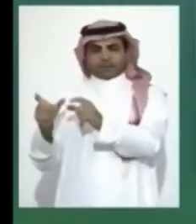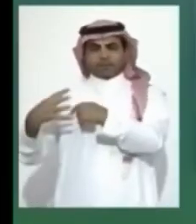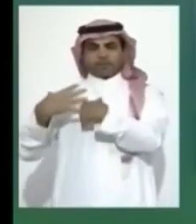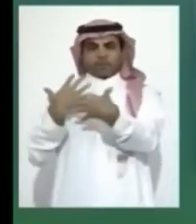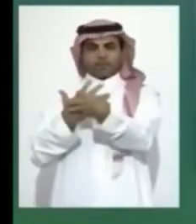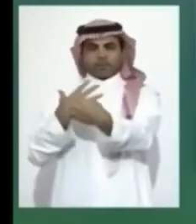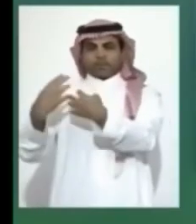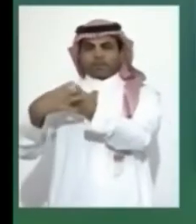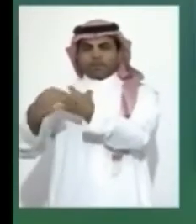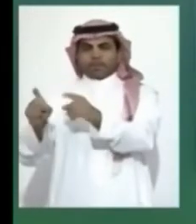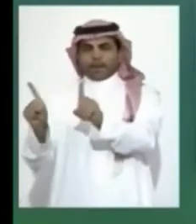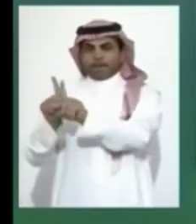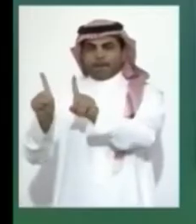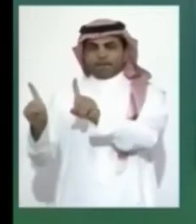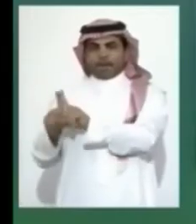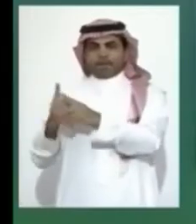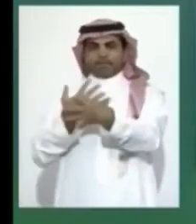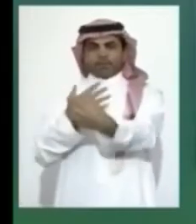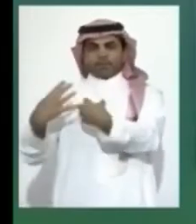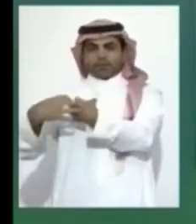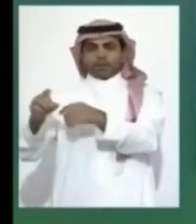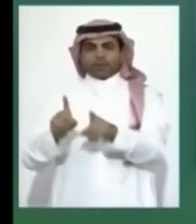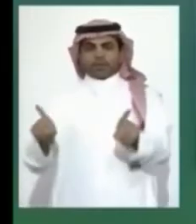المخالطين بالشكل اللصيق والمباشر لحالات إيجابية،